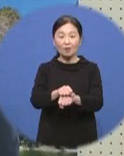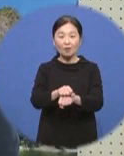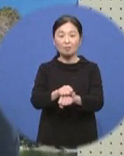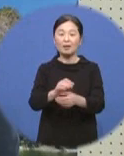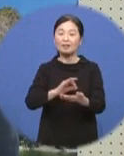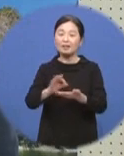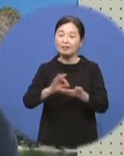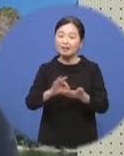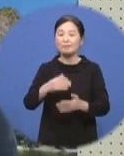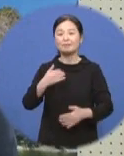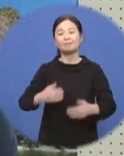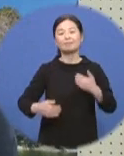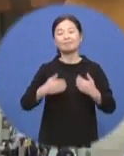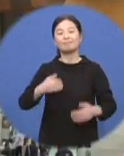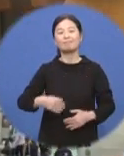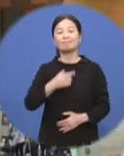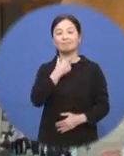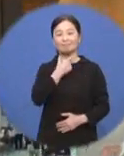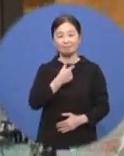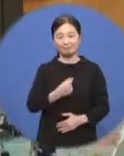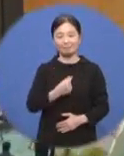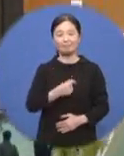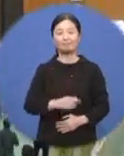ればと思います。